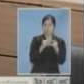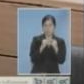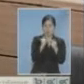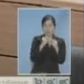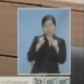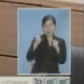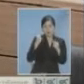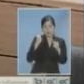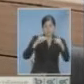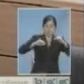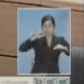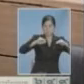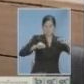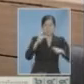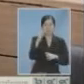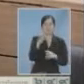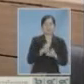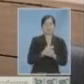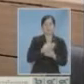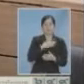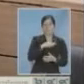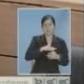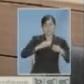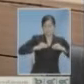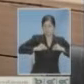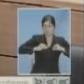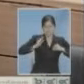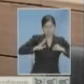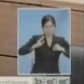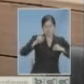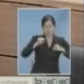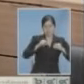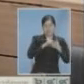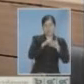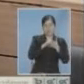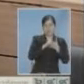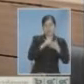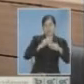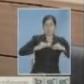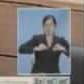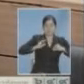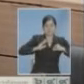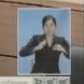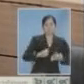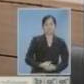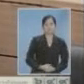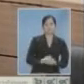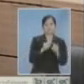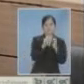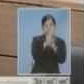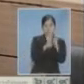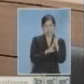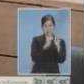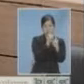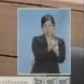ว่าจะแก้สวในฉบับนี้นะครับนี่คือกลไกรัฐสภาแล้วก็หลาย